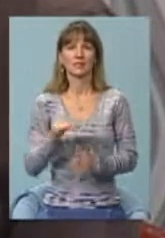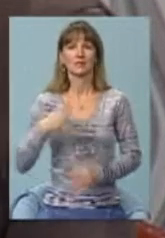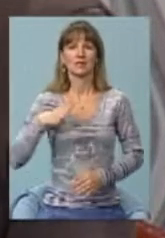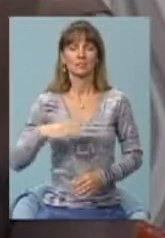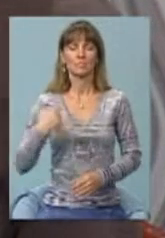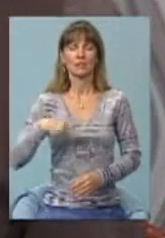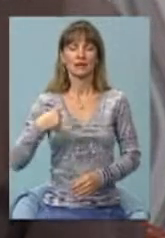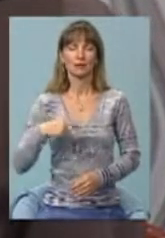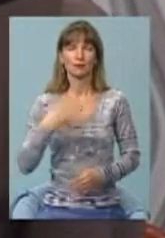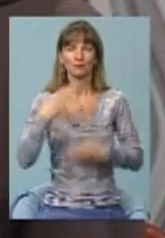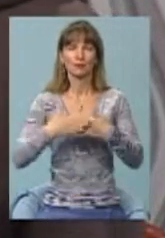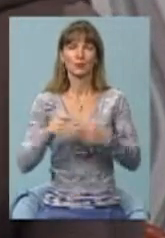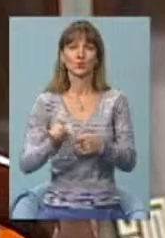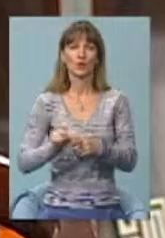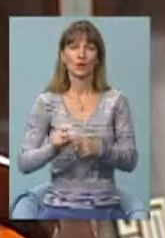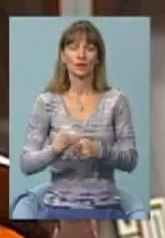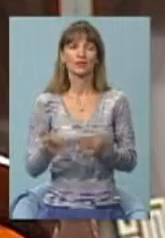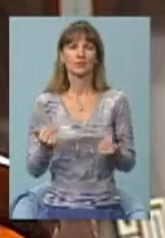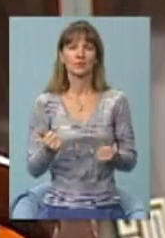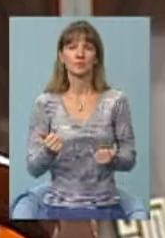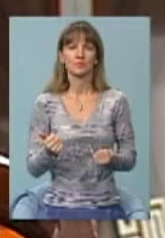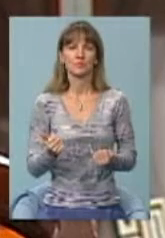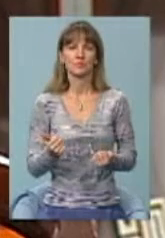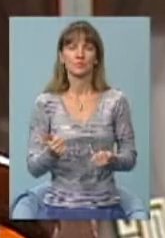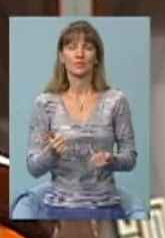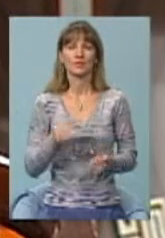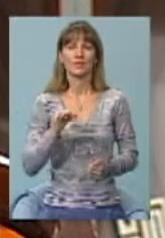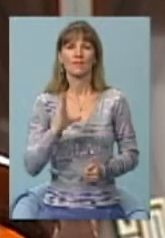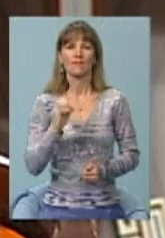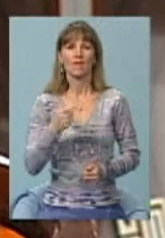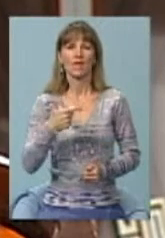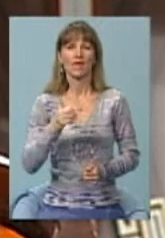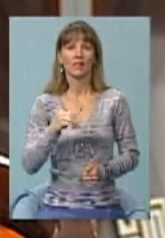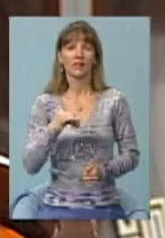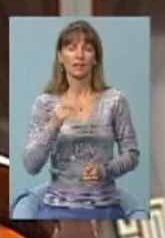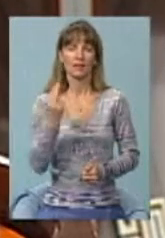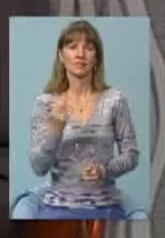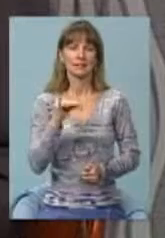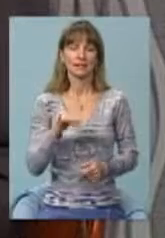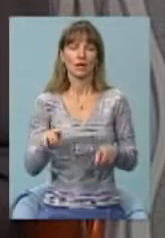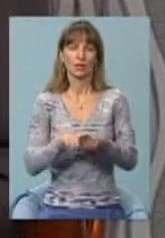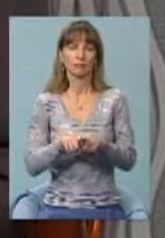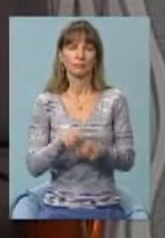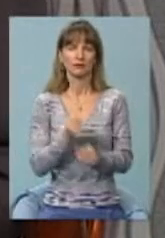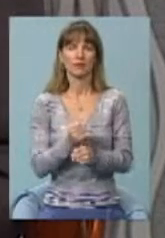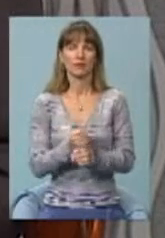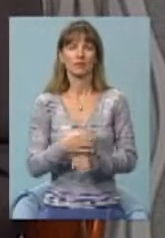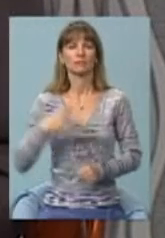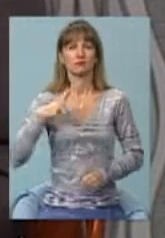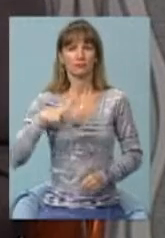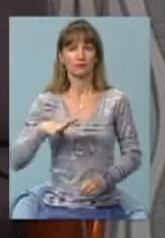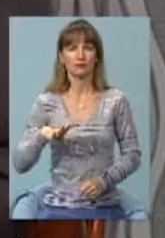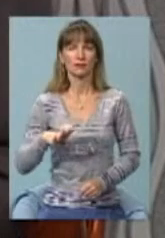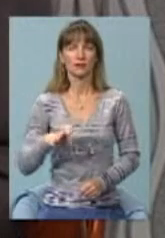себе перед якимось шоколадкою, так? Так. Ті ж вегетаріанці роблять саме так. А, власне, стриманим бути важко. От як